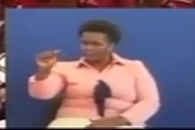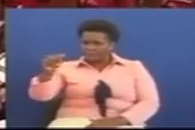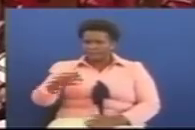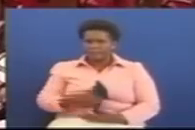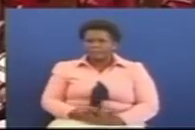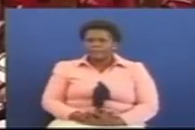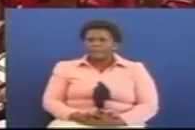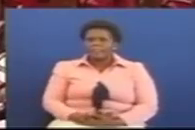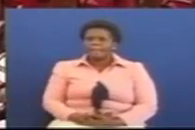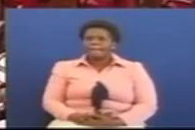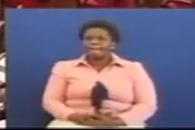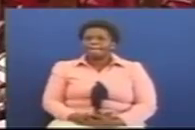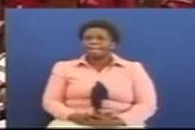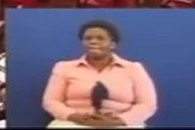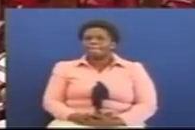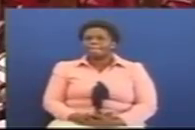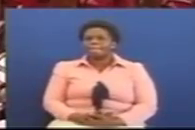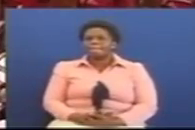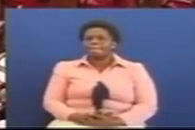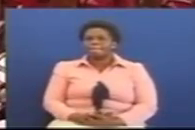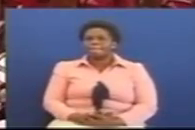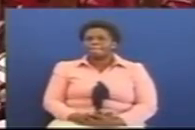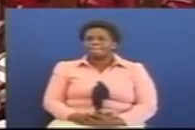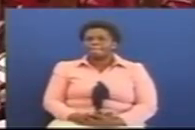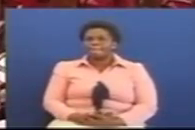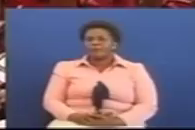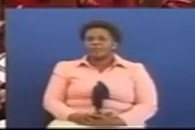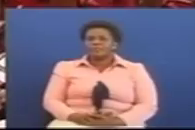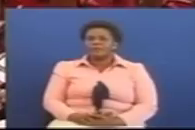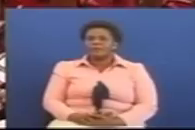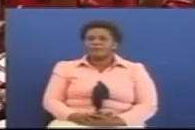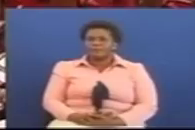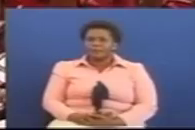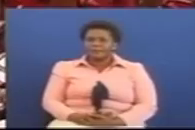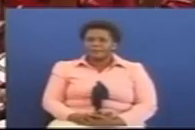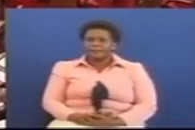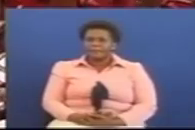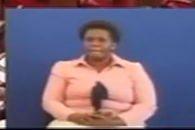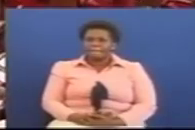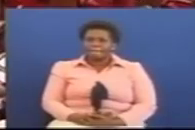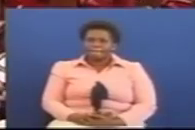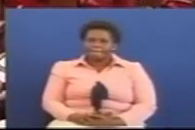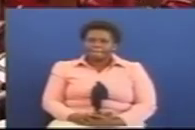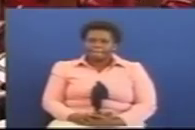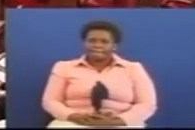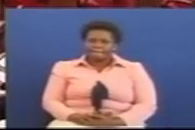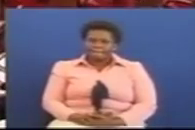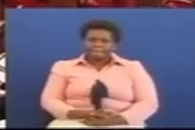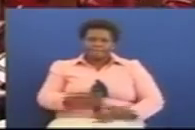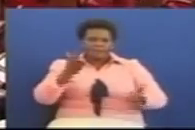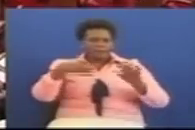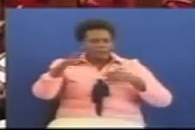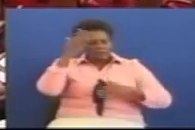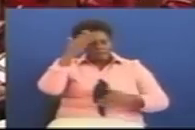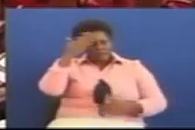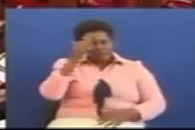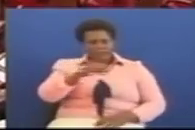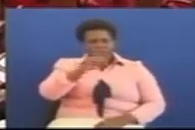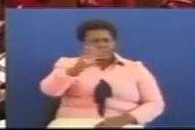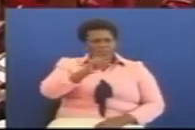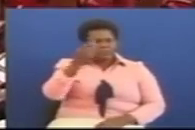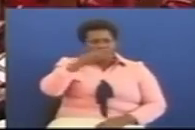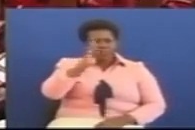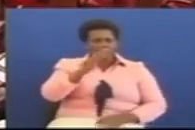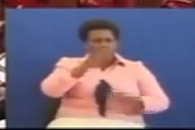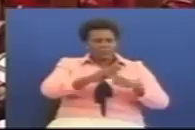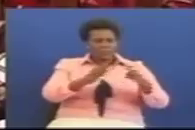linaelekezwa kwa Mheshimiwa Waziri wa Katiba na Sheria. Yeye anauliza Je, ni lini serikali itajenga mahakama ya